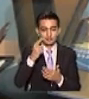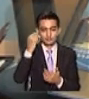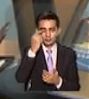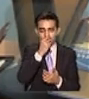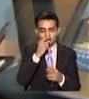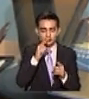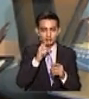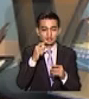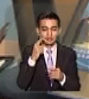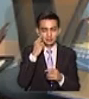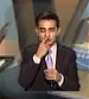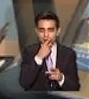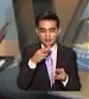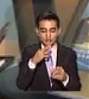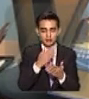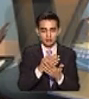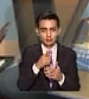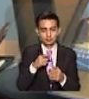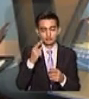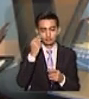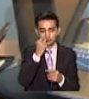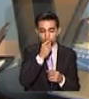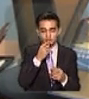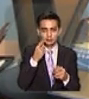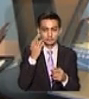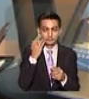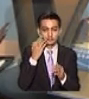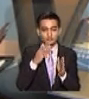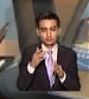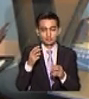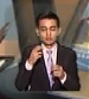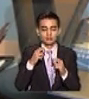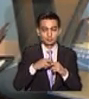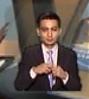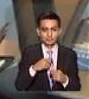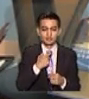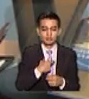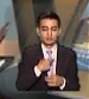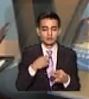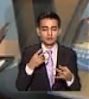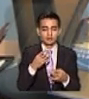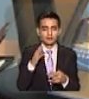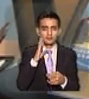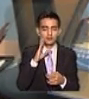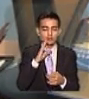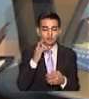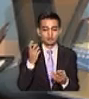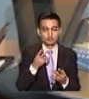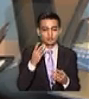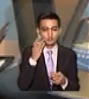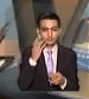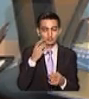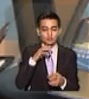глаз. Это что на сегодняшний день можно сделать? И просто достаточно объема количества принимать воду, пить воду